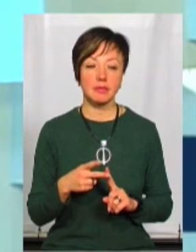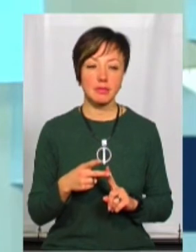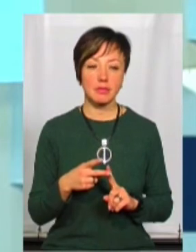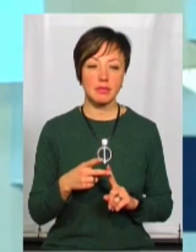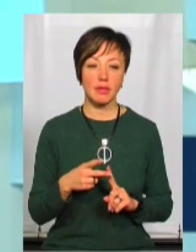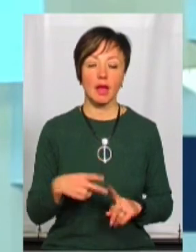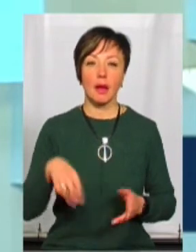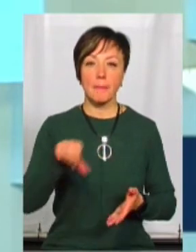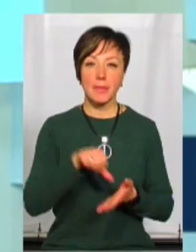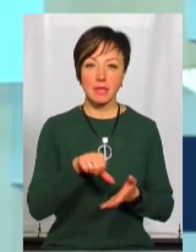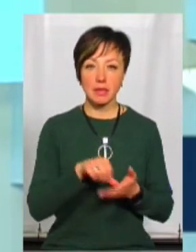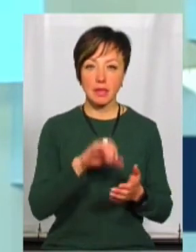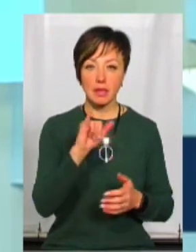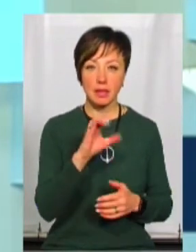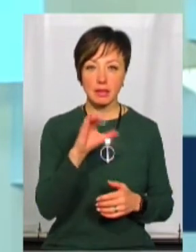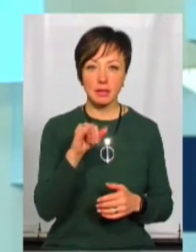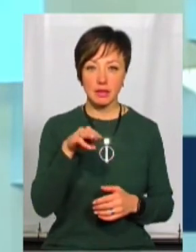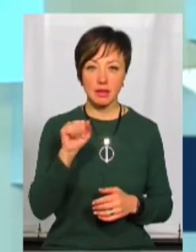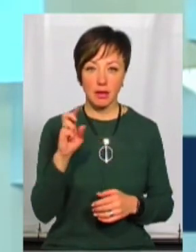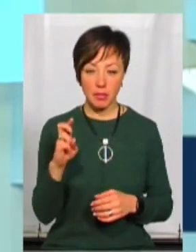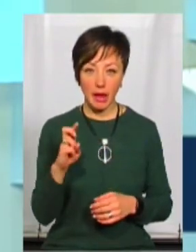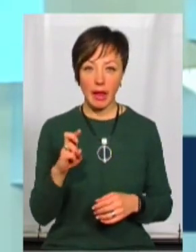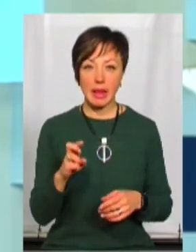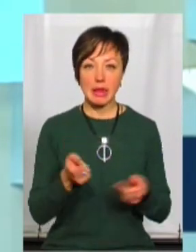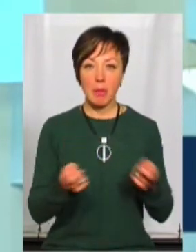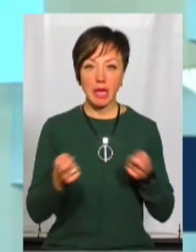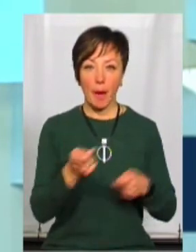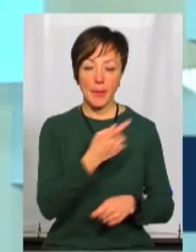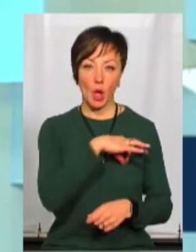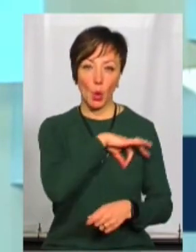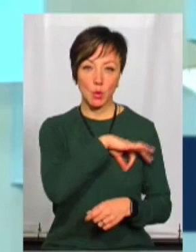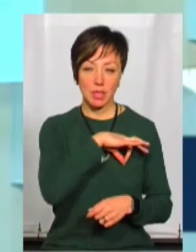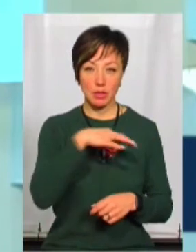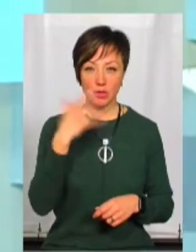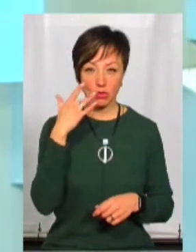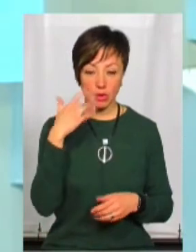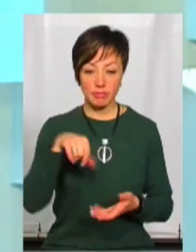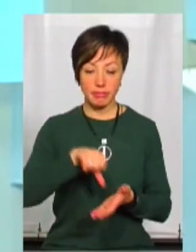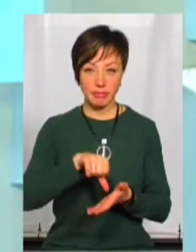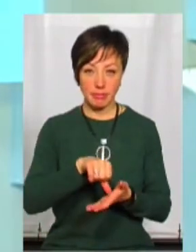безпосередньо представники ІСІТАП, це Департамент юстиції США, приймають